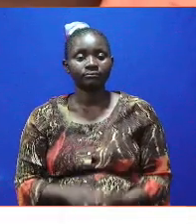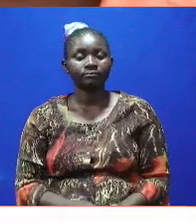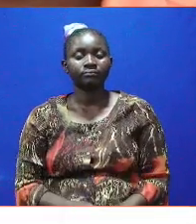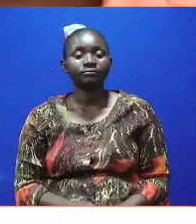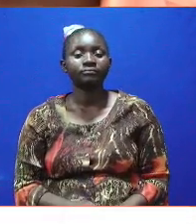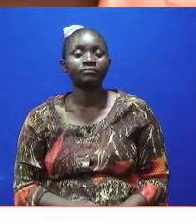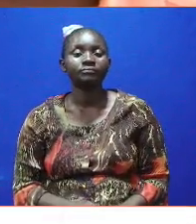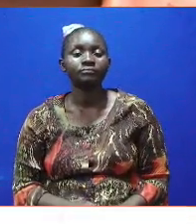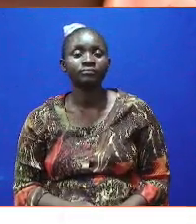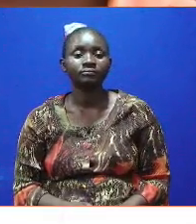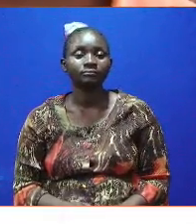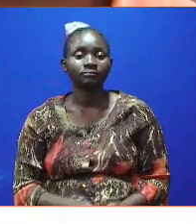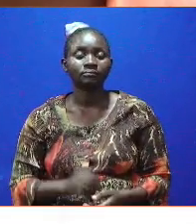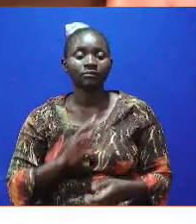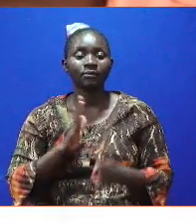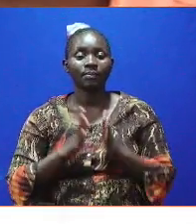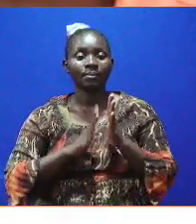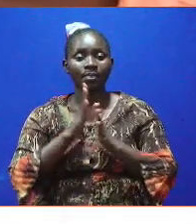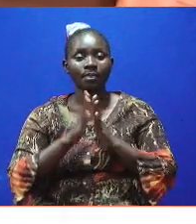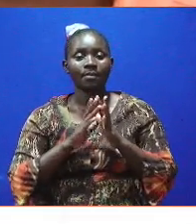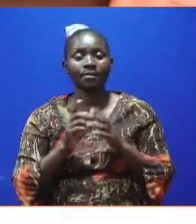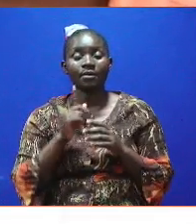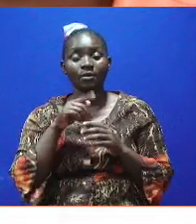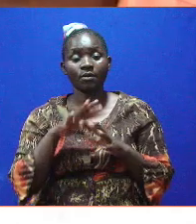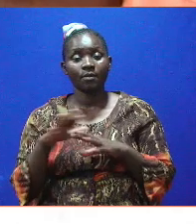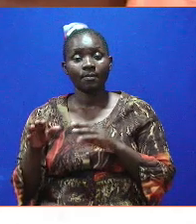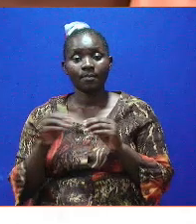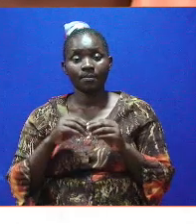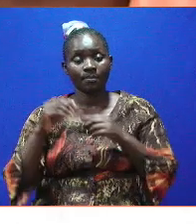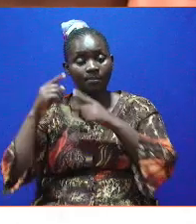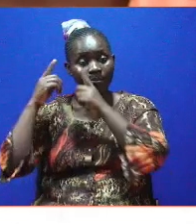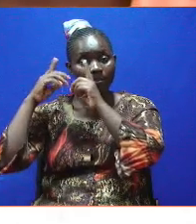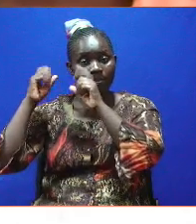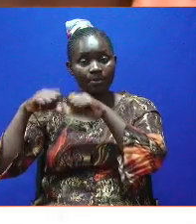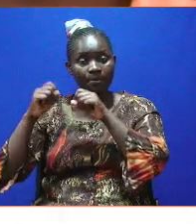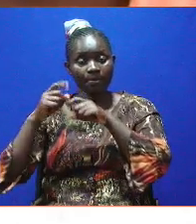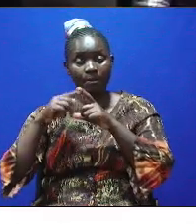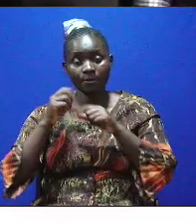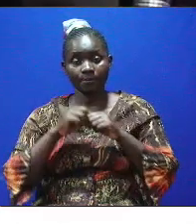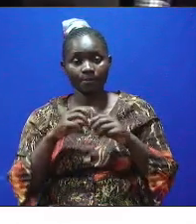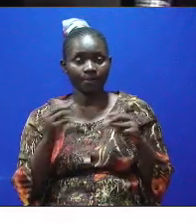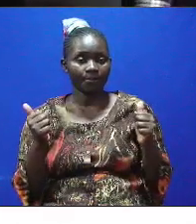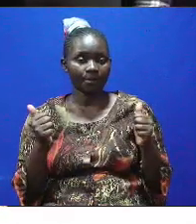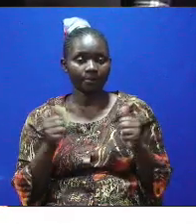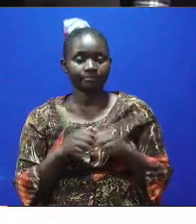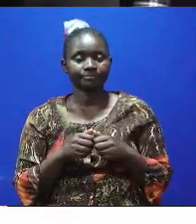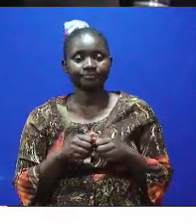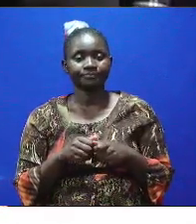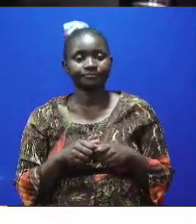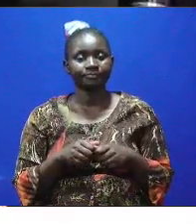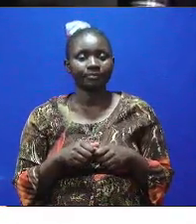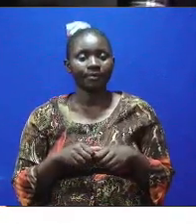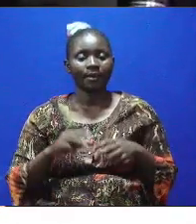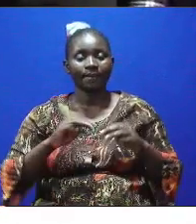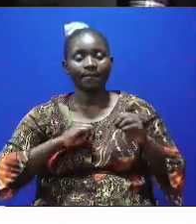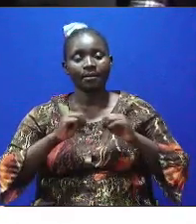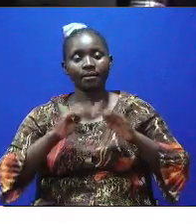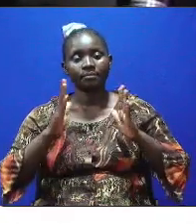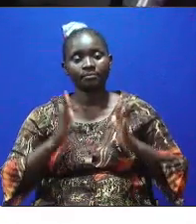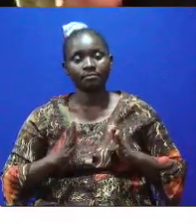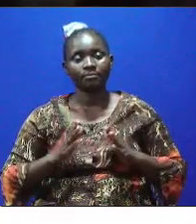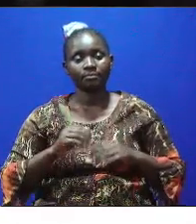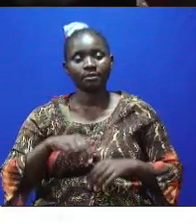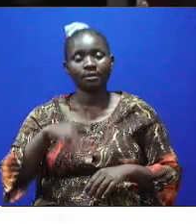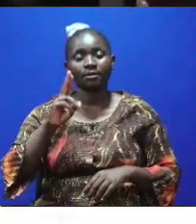possible. Wevangira uno woicha we will deal with you batuta chikura chiba chingia korengana no mu manager UDA Charles